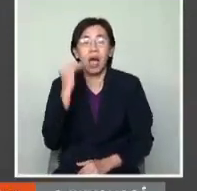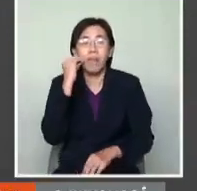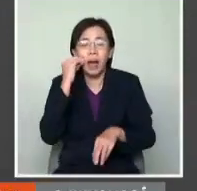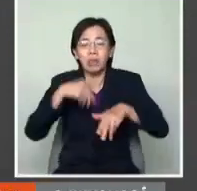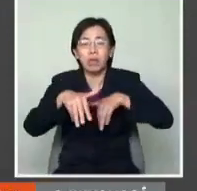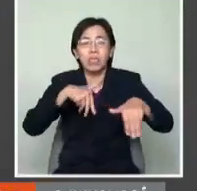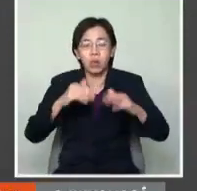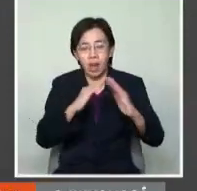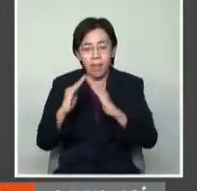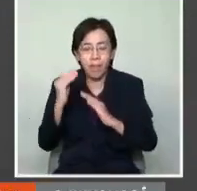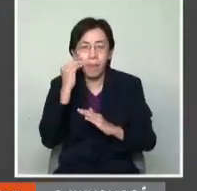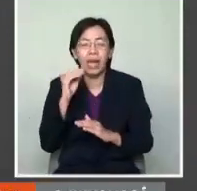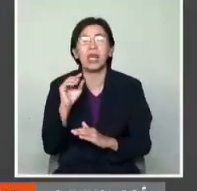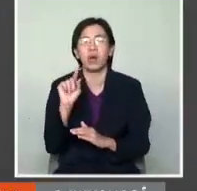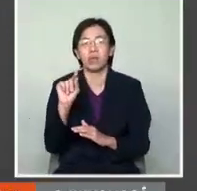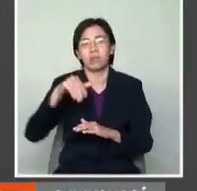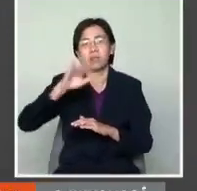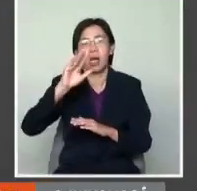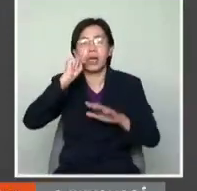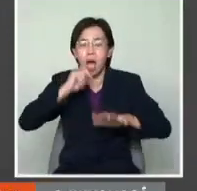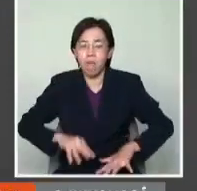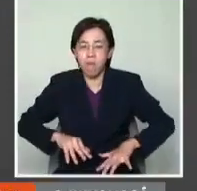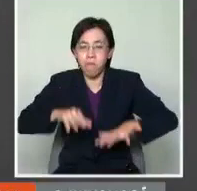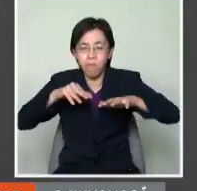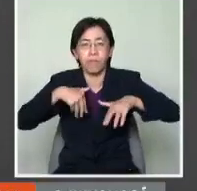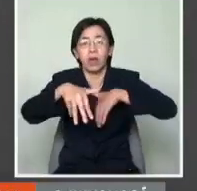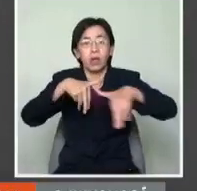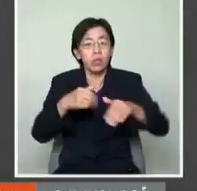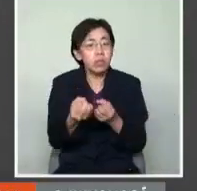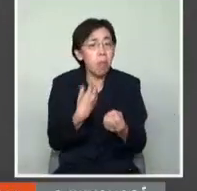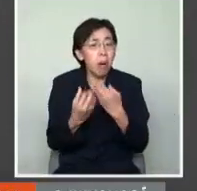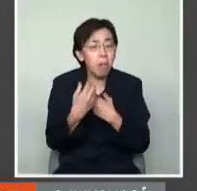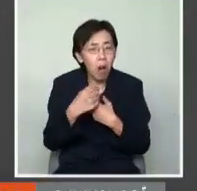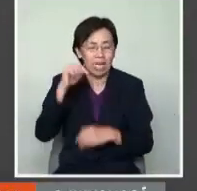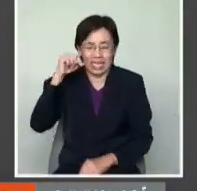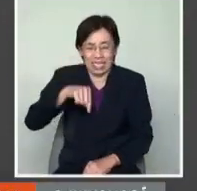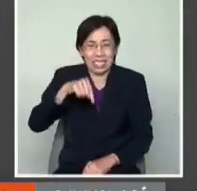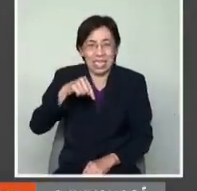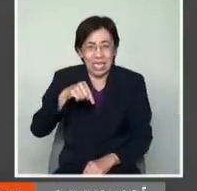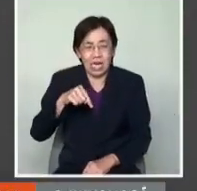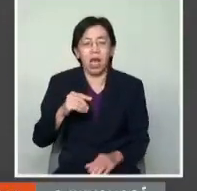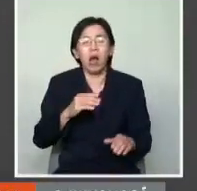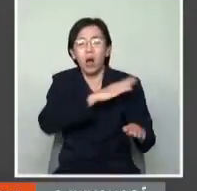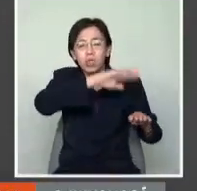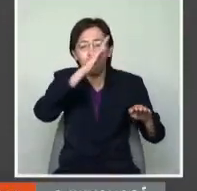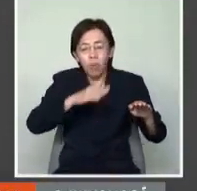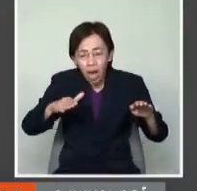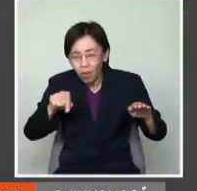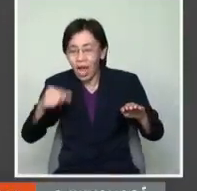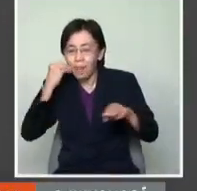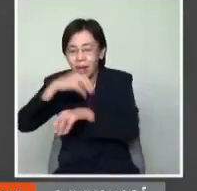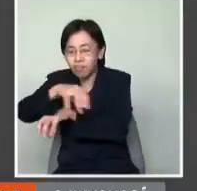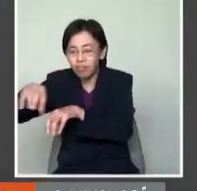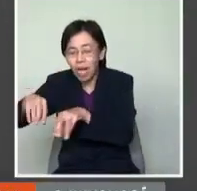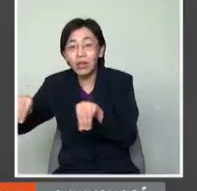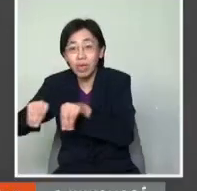นประมาณ20หลังคาเรือนได้รับผลกระทบไปนะคะชาวบ้านบอกว่าจุดบ้านกกโอเนี่ยอยู่ติดกับเทือกเขาเพชรบูรณ์ถ้าหากว่าฝนต